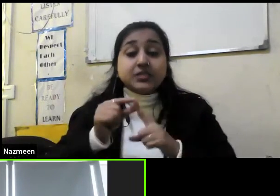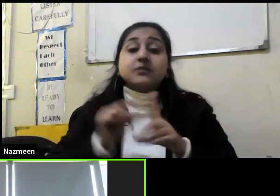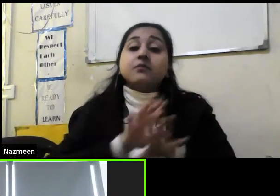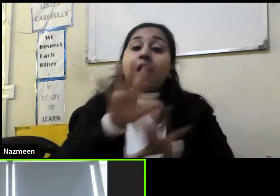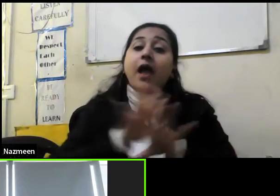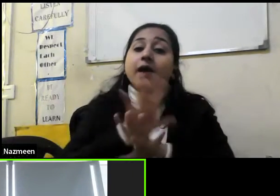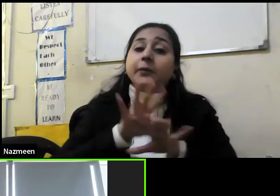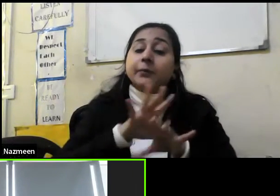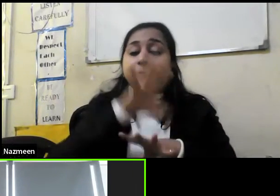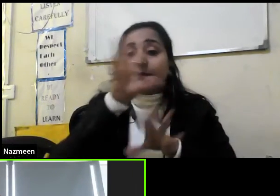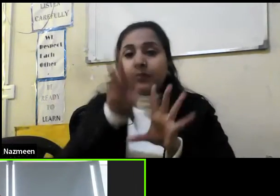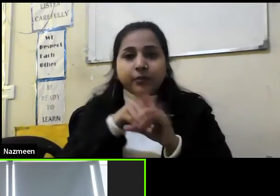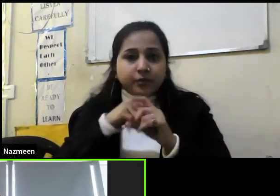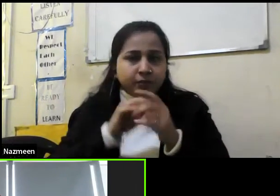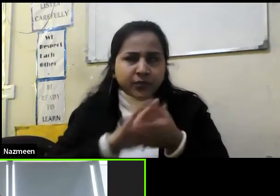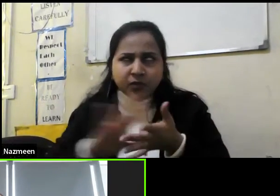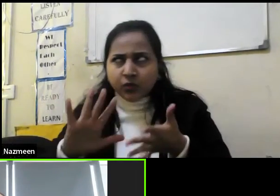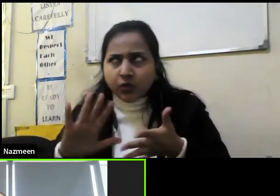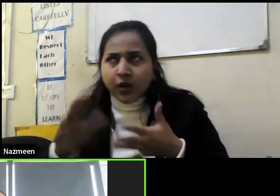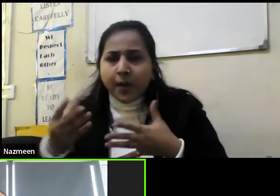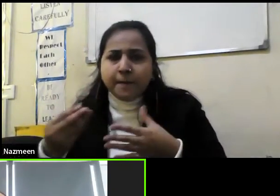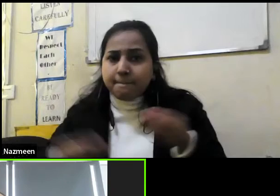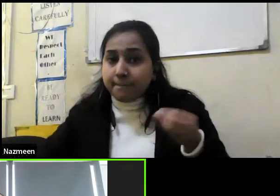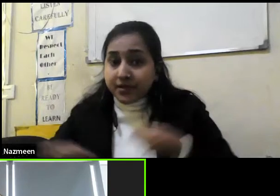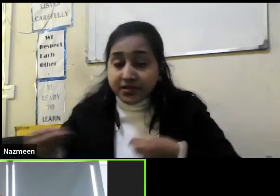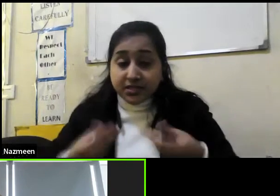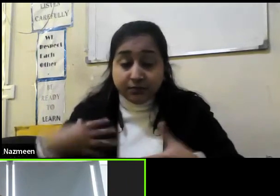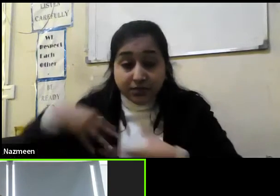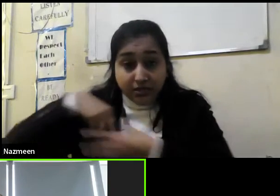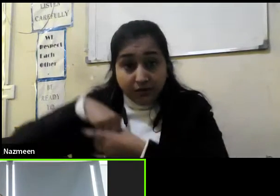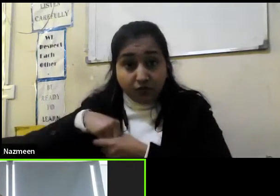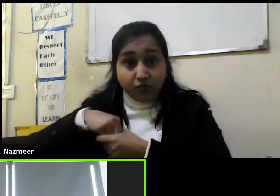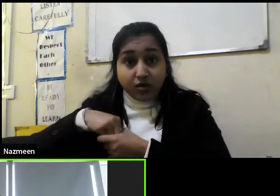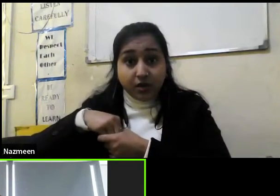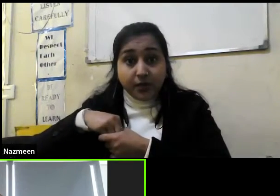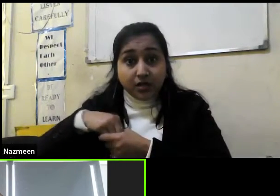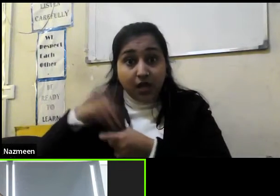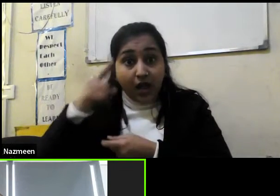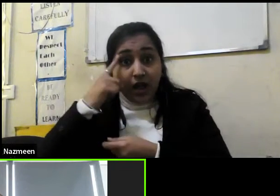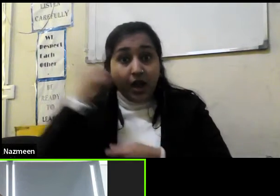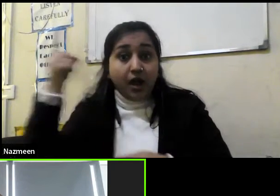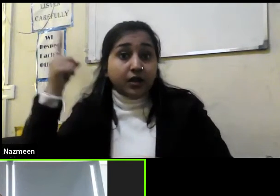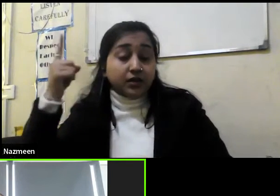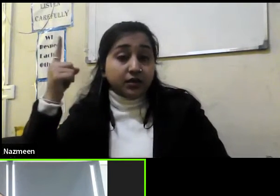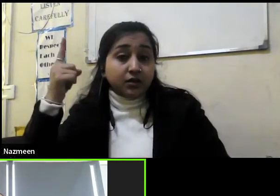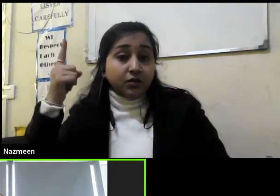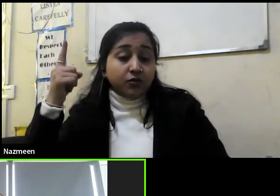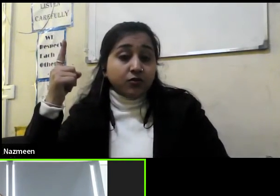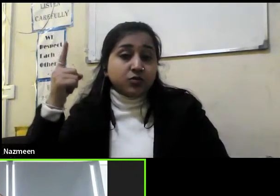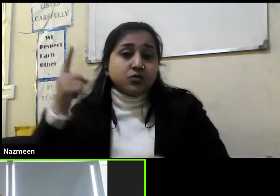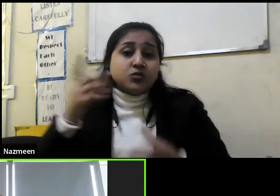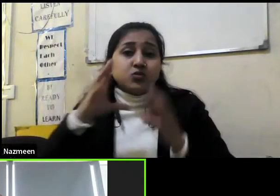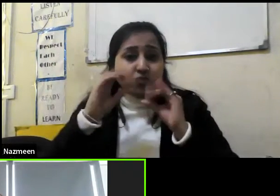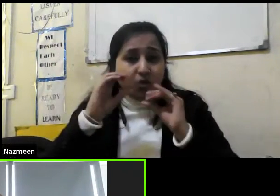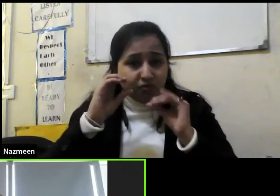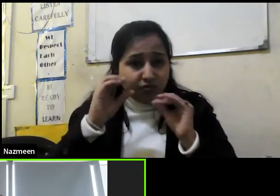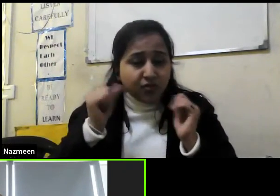उनके दिमाग में कुछ आइडिया होगी, और उस आइडिया का कोई प्रोडक्ट में कन्वर्ट करना है, वो सॉफ्टवेयर हो, हार्डवेयर